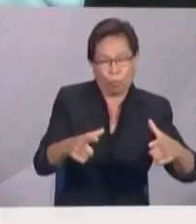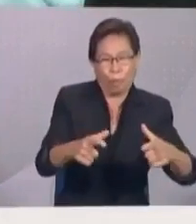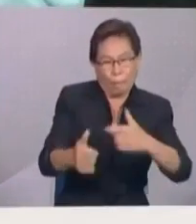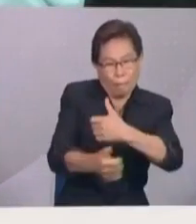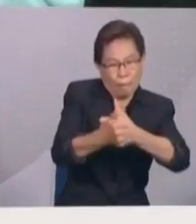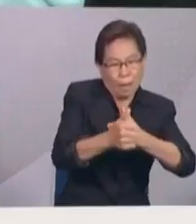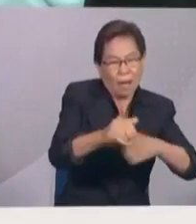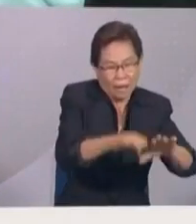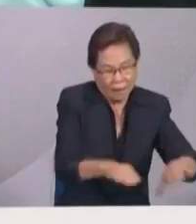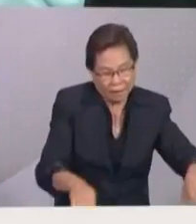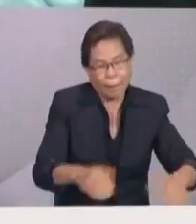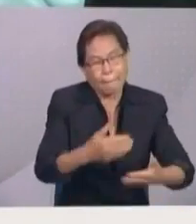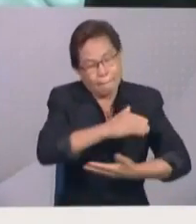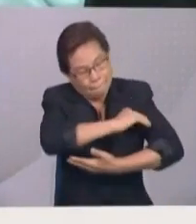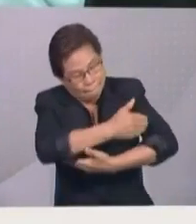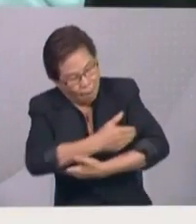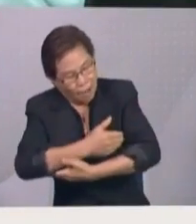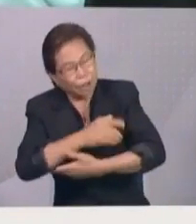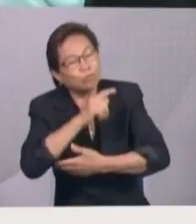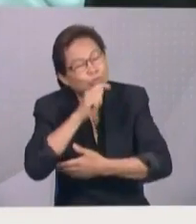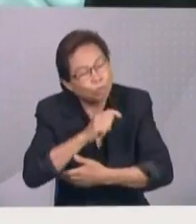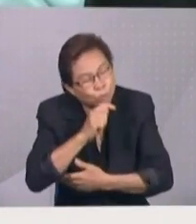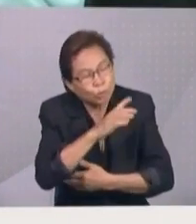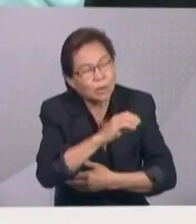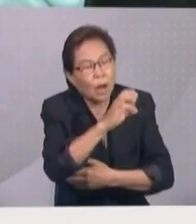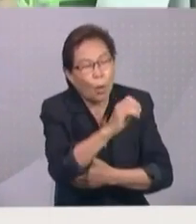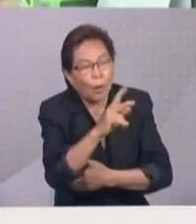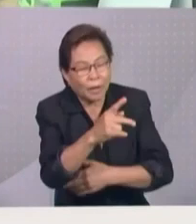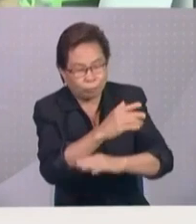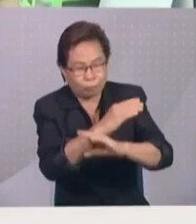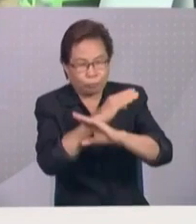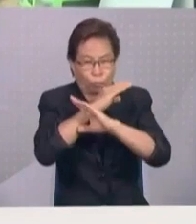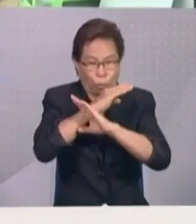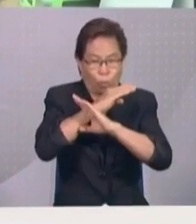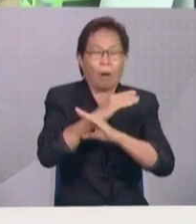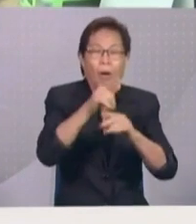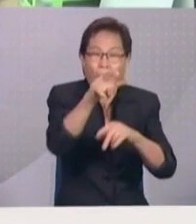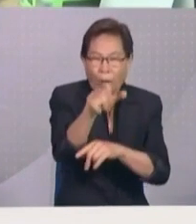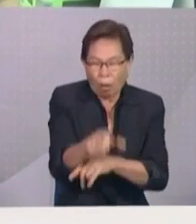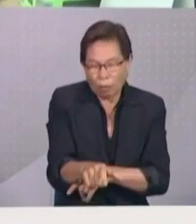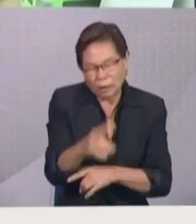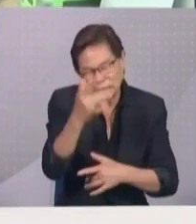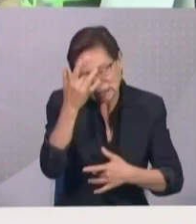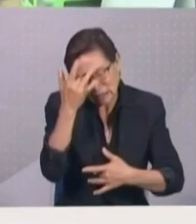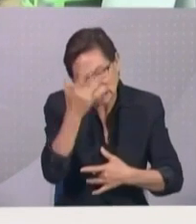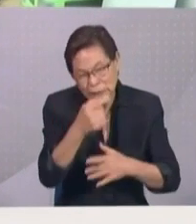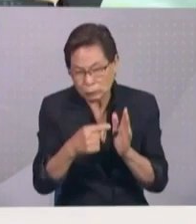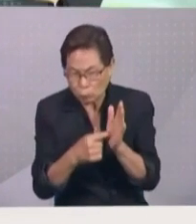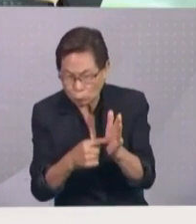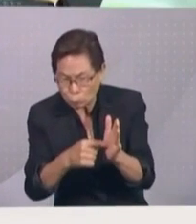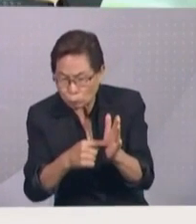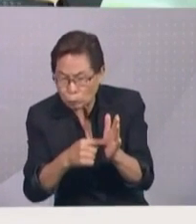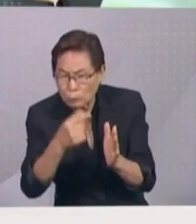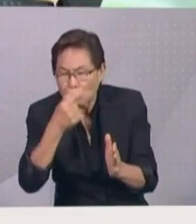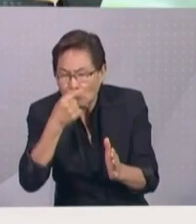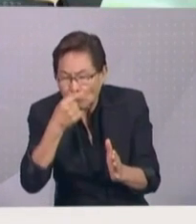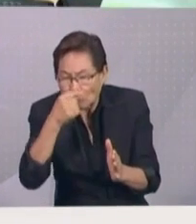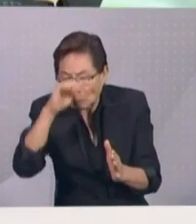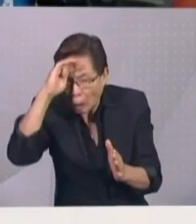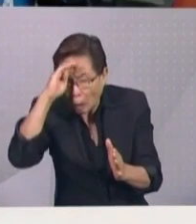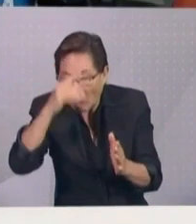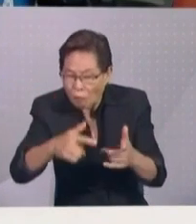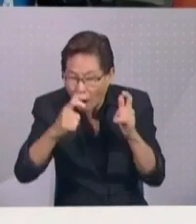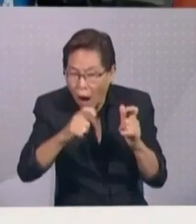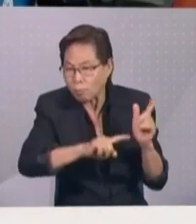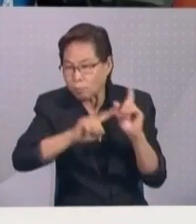kanak-kanak bayi warga emas dan oke you individu tidak sehat dan bergejala dikehendaki segera